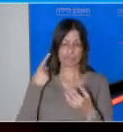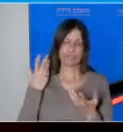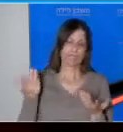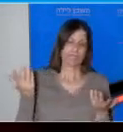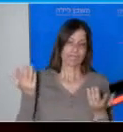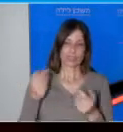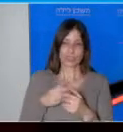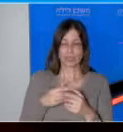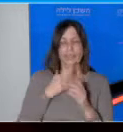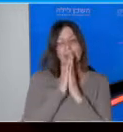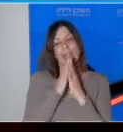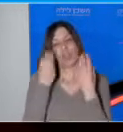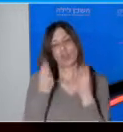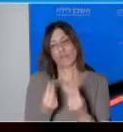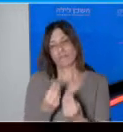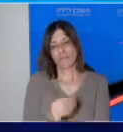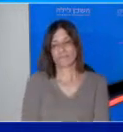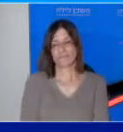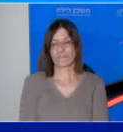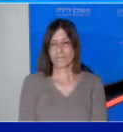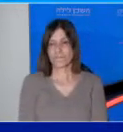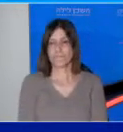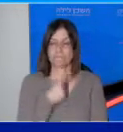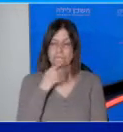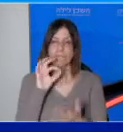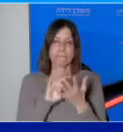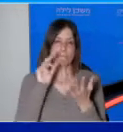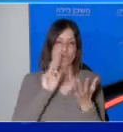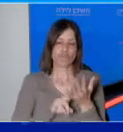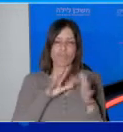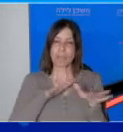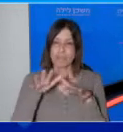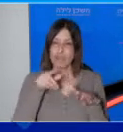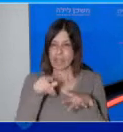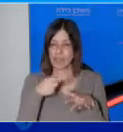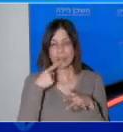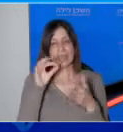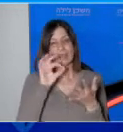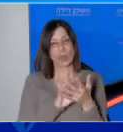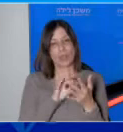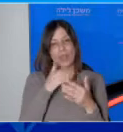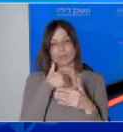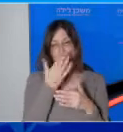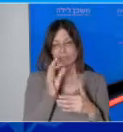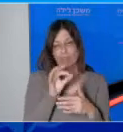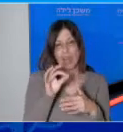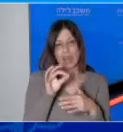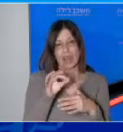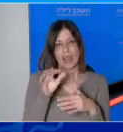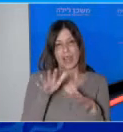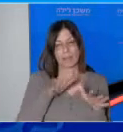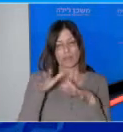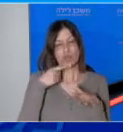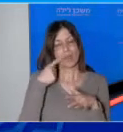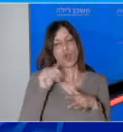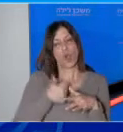אבל אתה יודע, מי יודע, נקבל את זה. כן, את אמרת נקודה לזכותה של הממשלה הזאת, בוא נראה נקודה לגנותה של הממשלה הזאת, שמשמיע